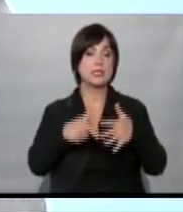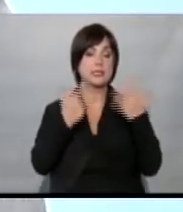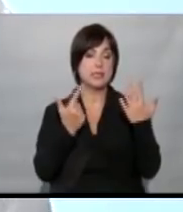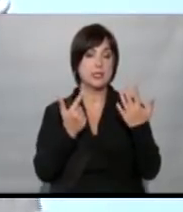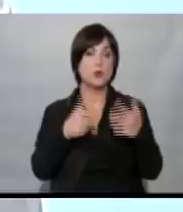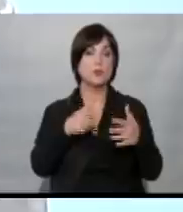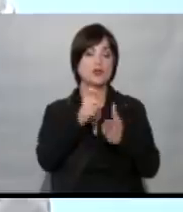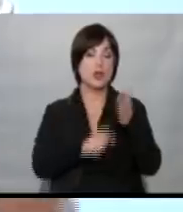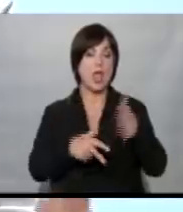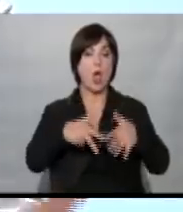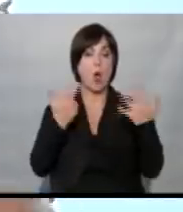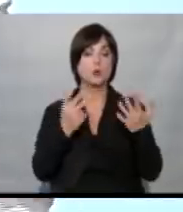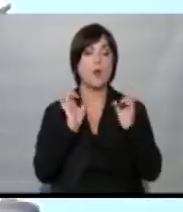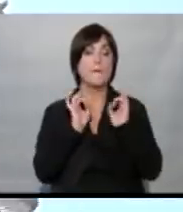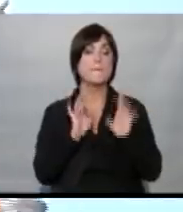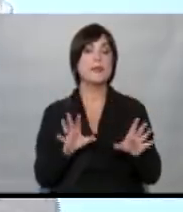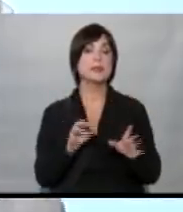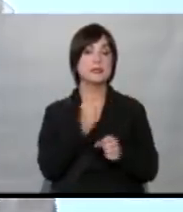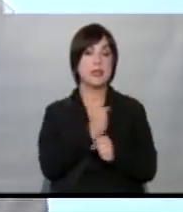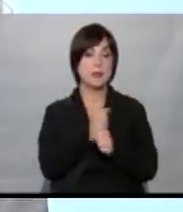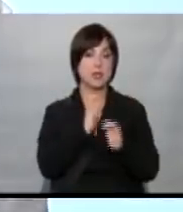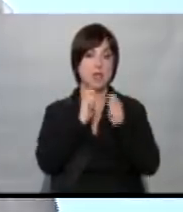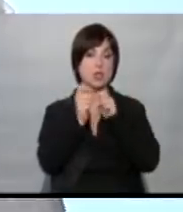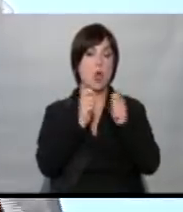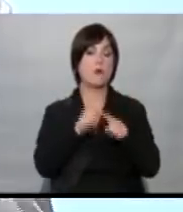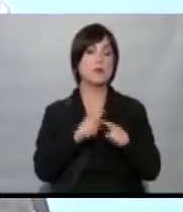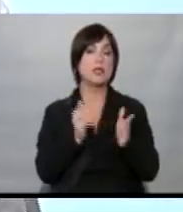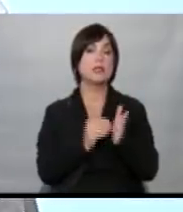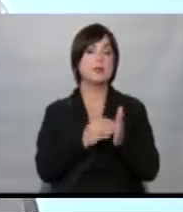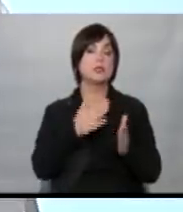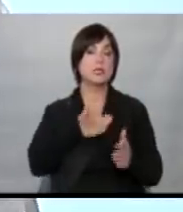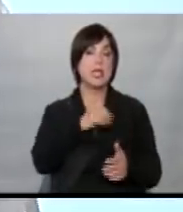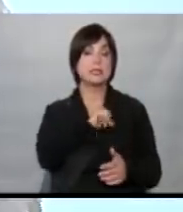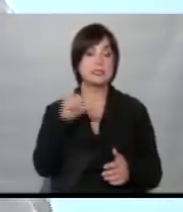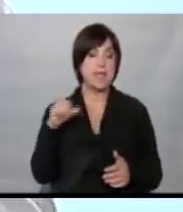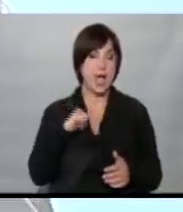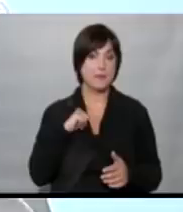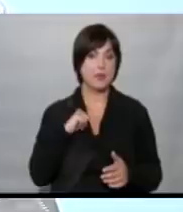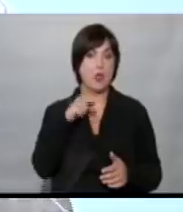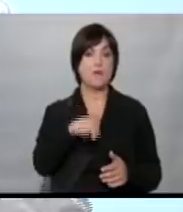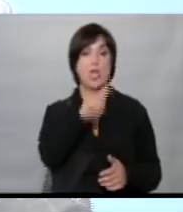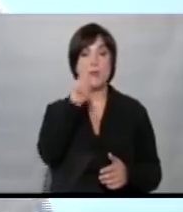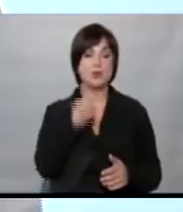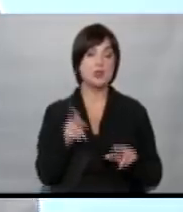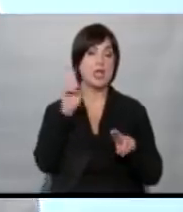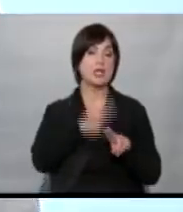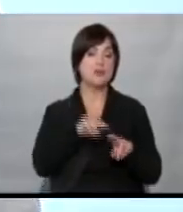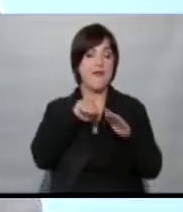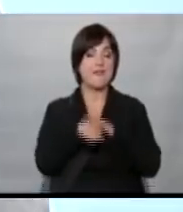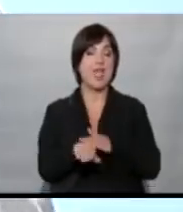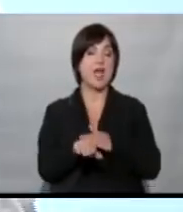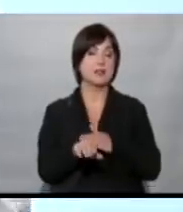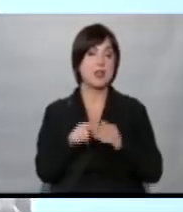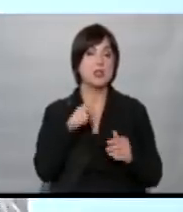членот 8, без да се правеше договорот со Грција, требаше ние сами тие прашања да си грешиме внатре.